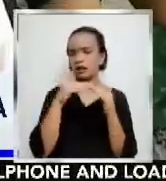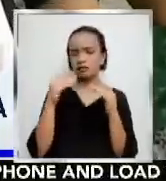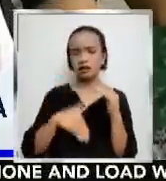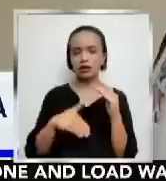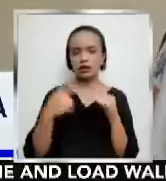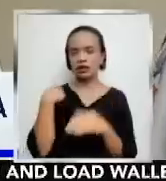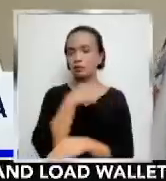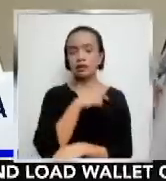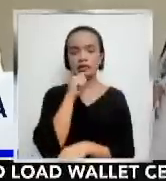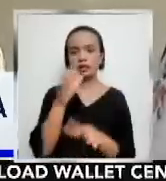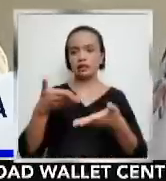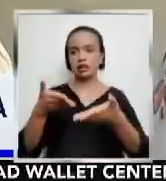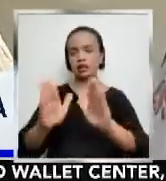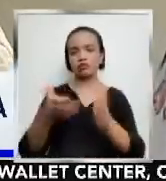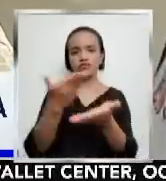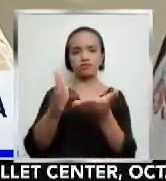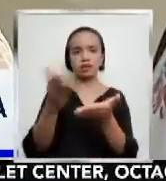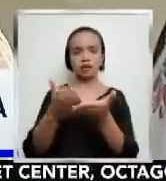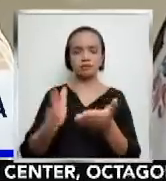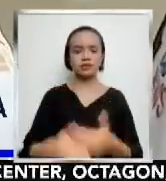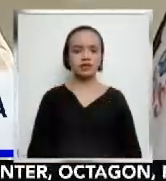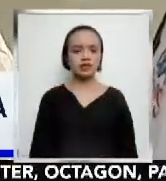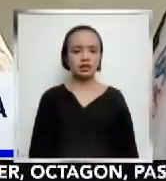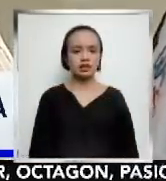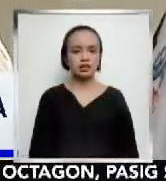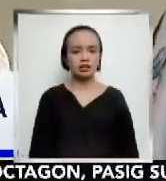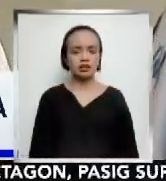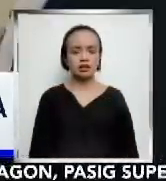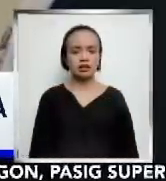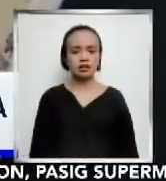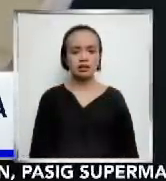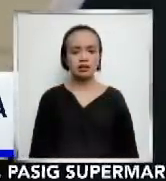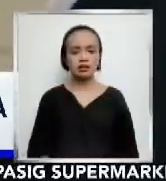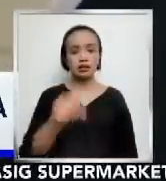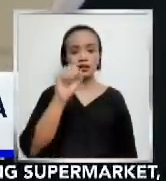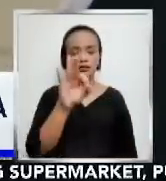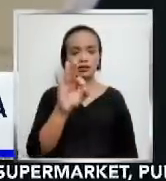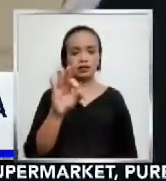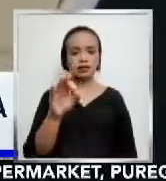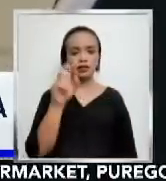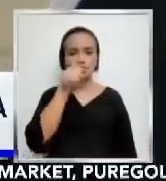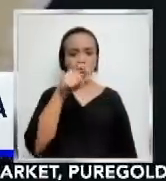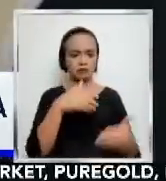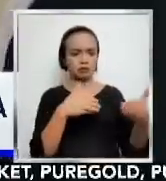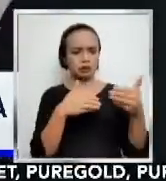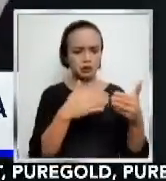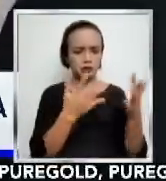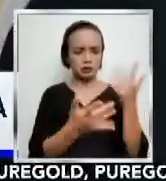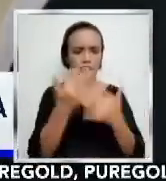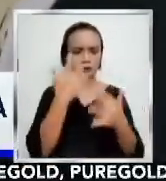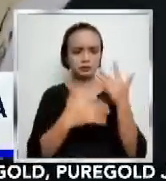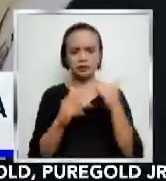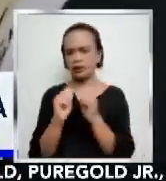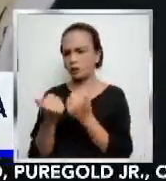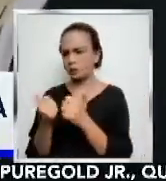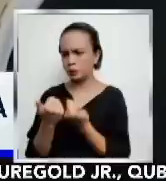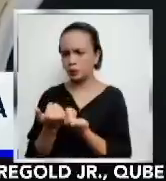na bumili pa. Dapat hindi malapit sa iyo ang apoy. Paano sir, may gamit kang tingting?